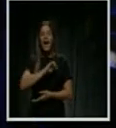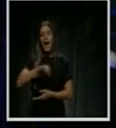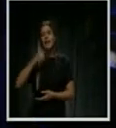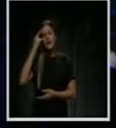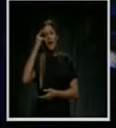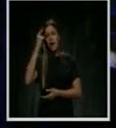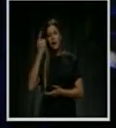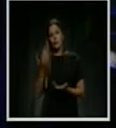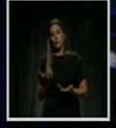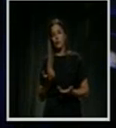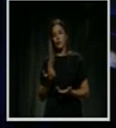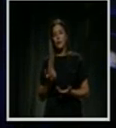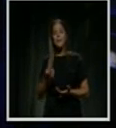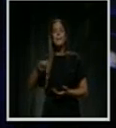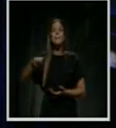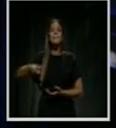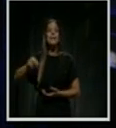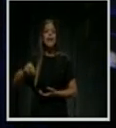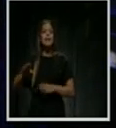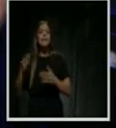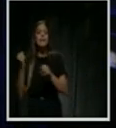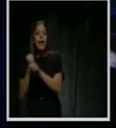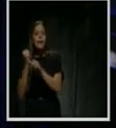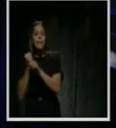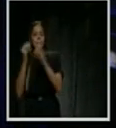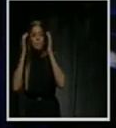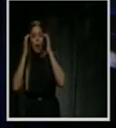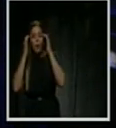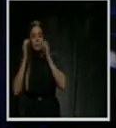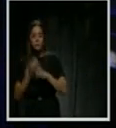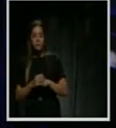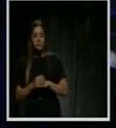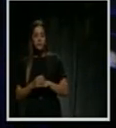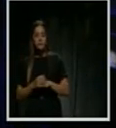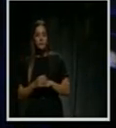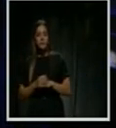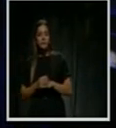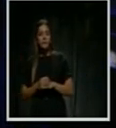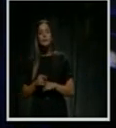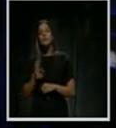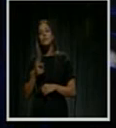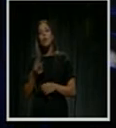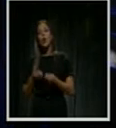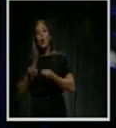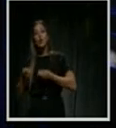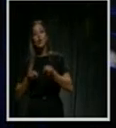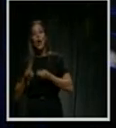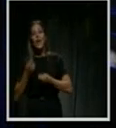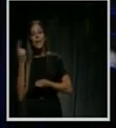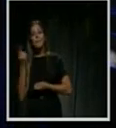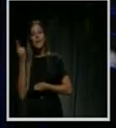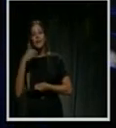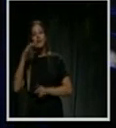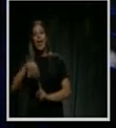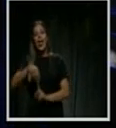illi l-fiżjonomija ta' kif jaħdem il-Partit Nazzjonalista hija waħda fejn imexxu n-nies mhux eletti u d-deċiżjonijiet